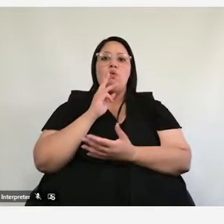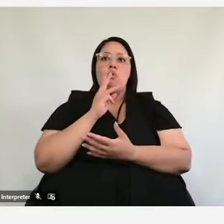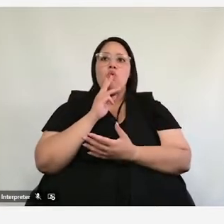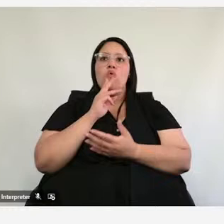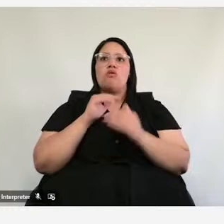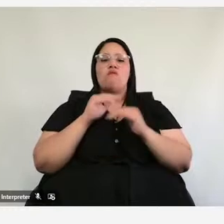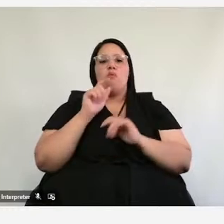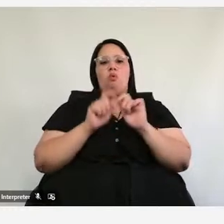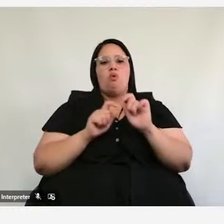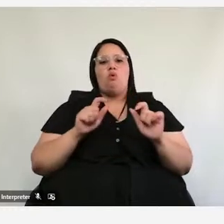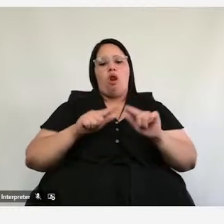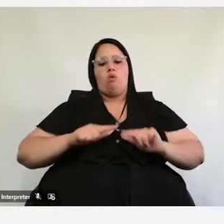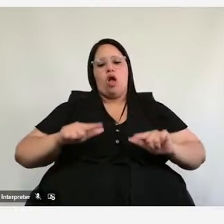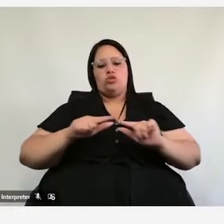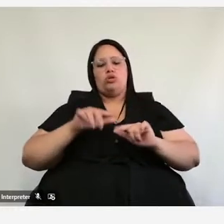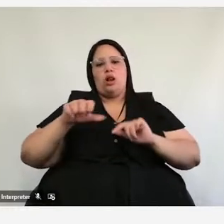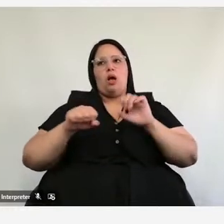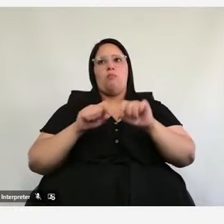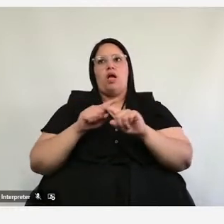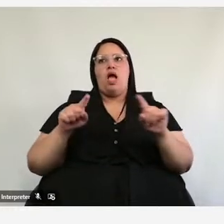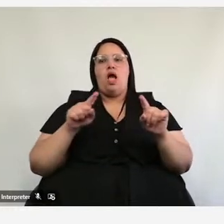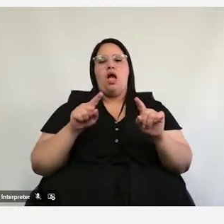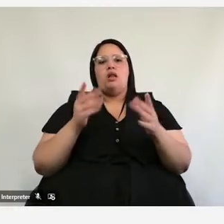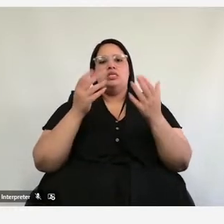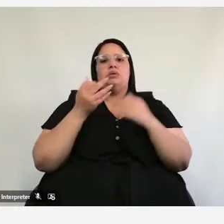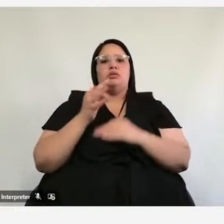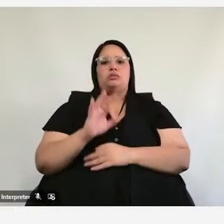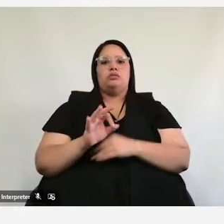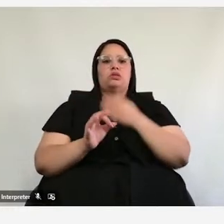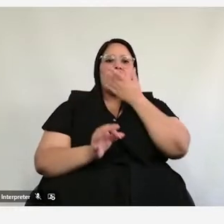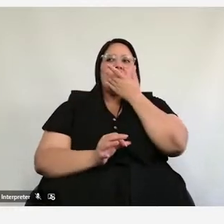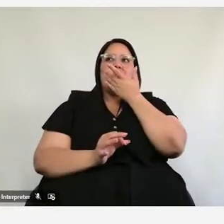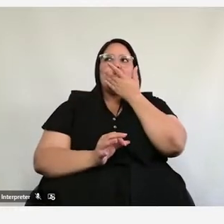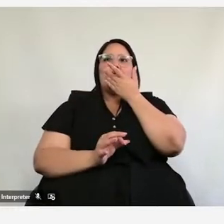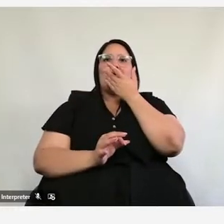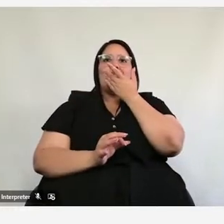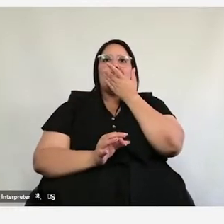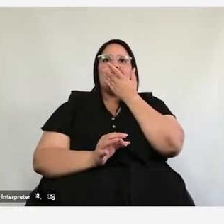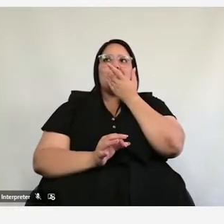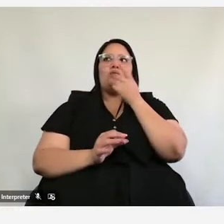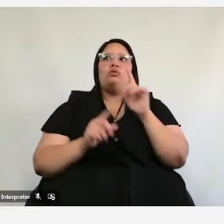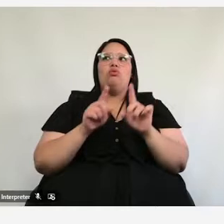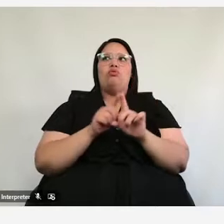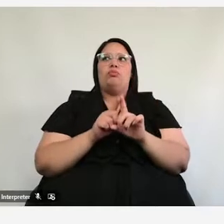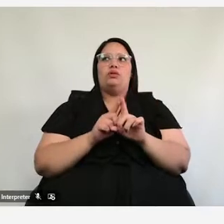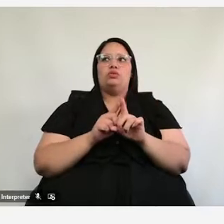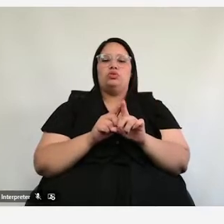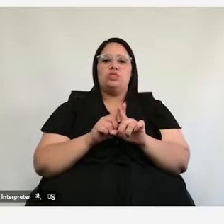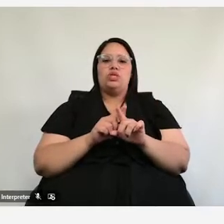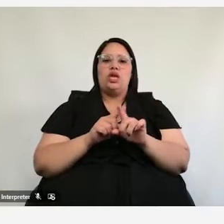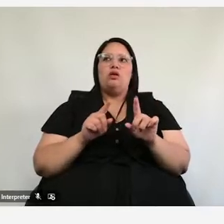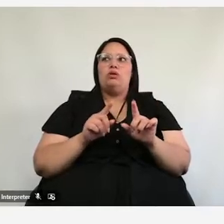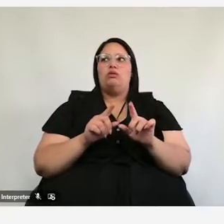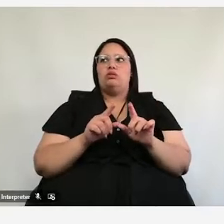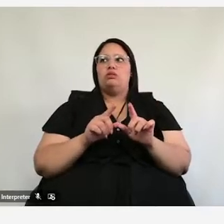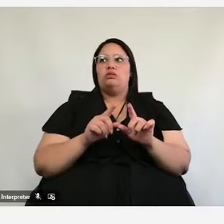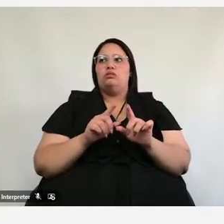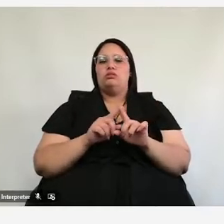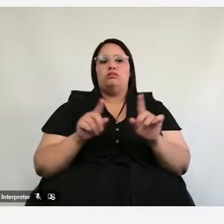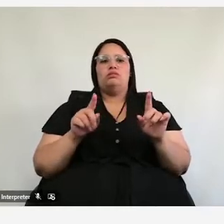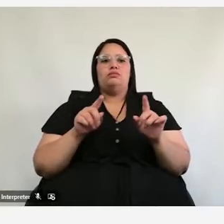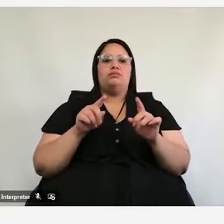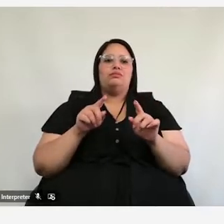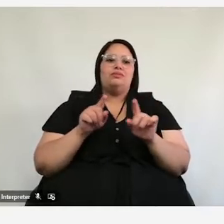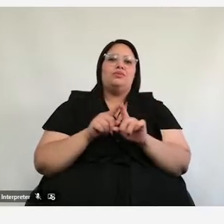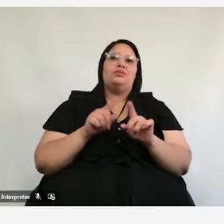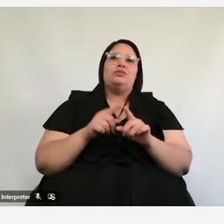watervermorsing, lekkasies ensovoorts te verhoed en ons gaan meer aandag aan die herverbruik van water moet gee in die toekoms.